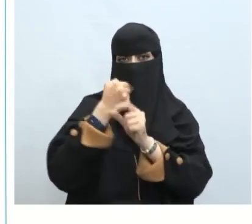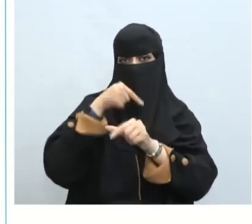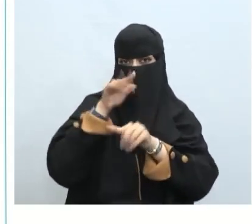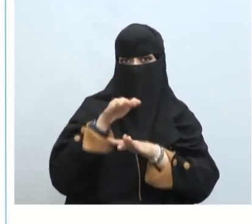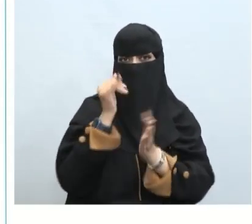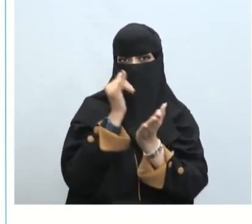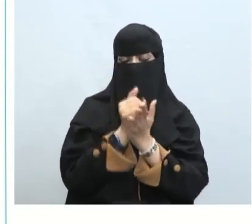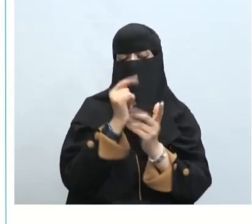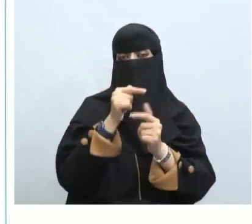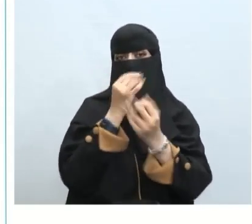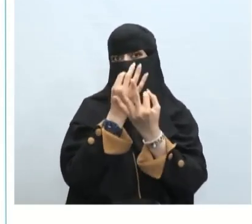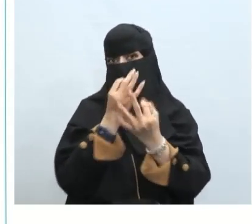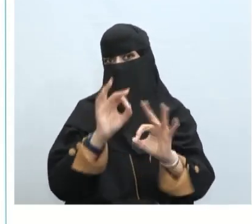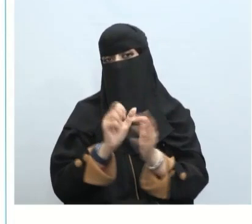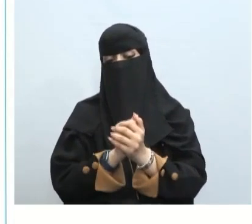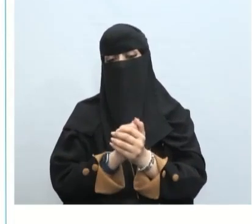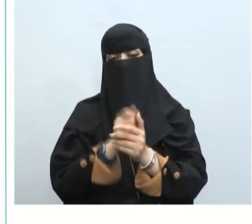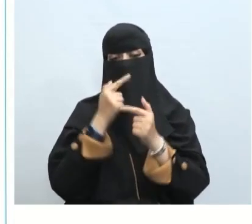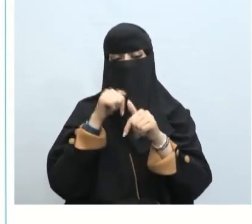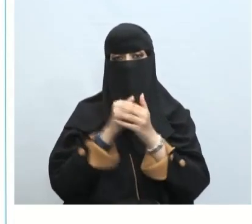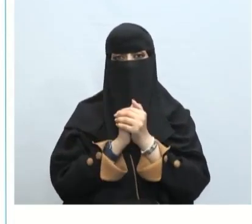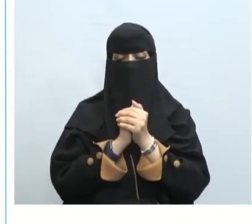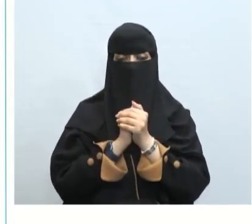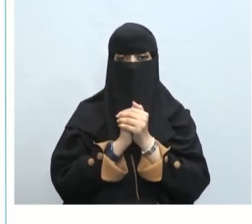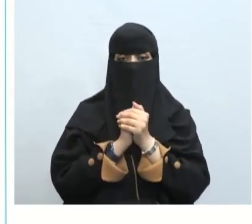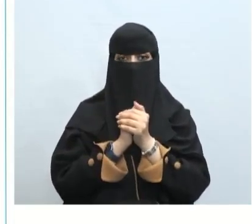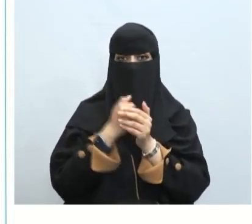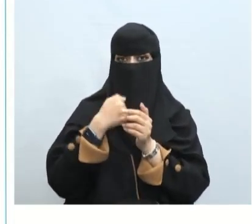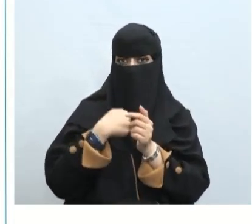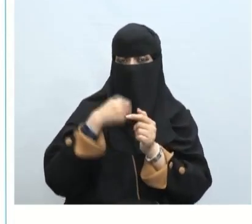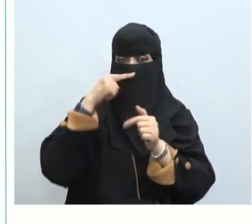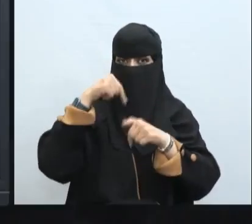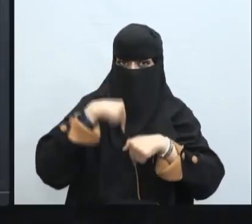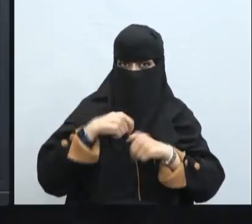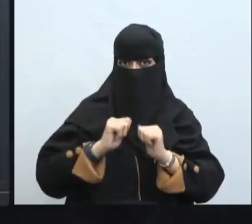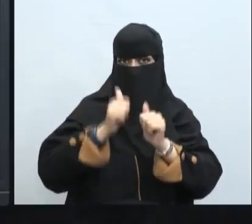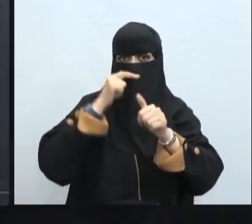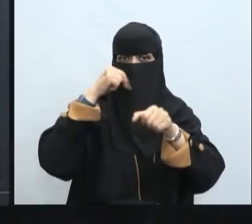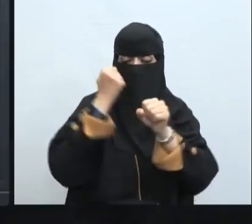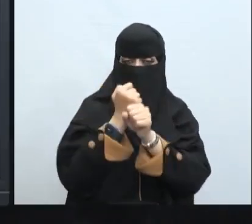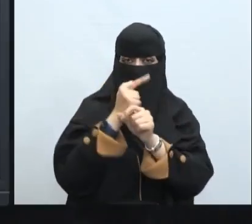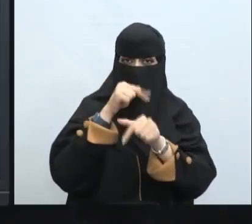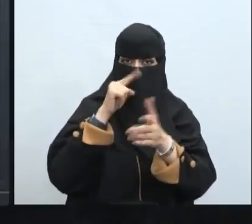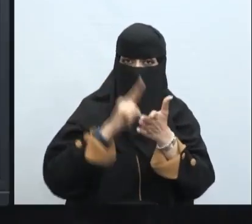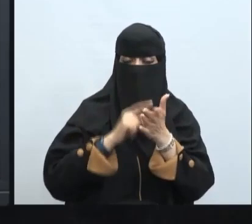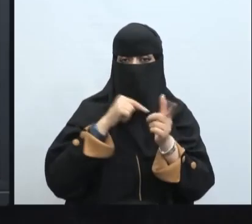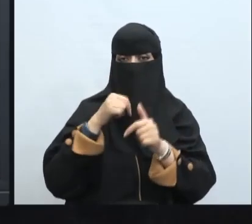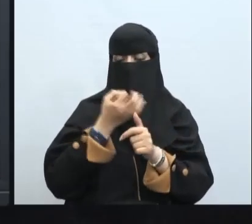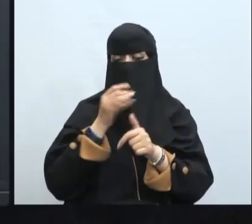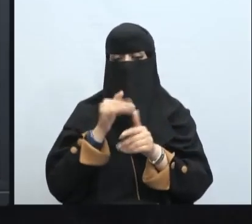مسؤوليه قدره الشخص على اداء الواجبات الموكله اليه وتحمل اقواله